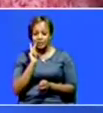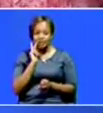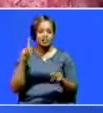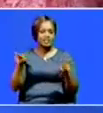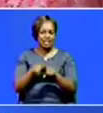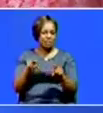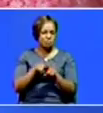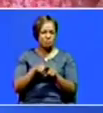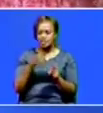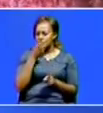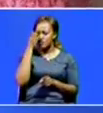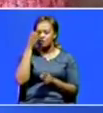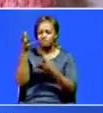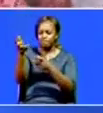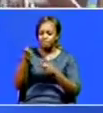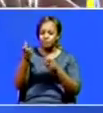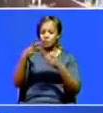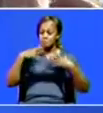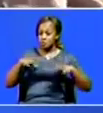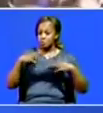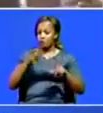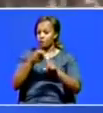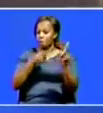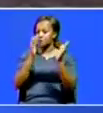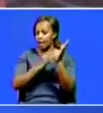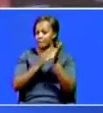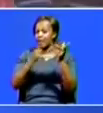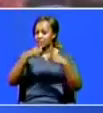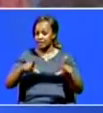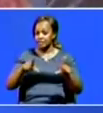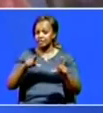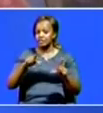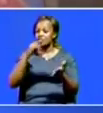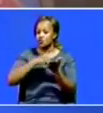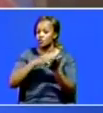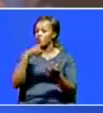wapinzani wa Kalonzo jimbo la Ukambani wakiwemo gavana Dr. Alfred Mutua.